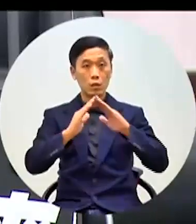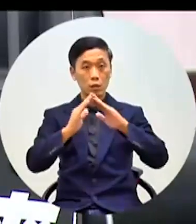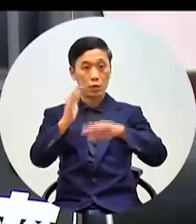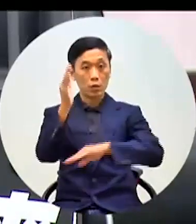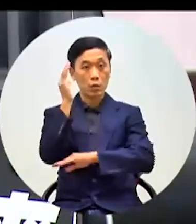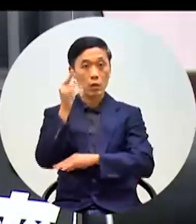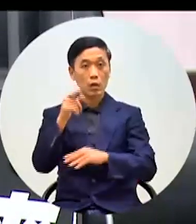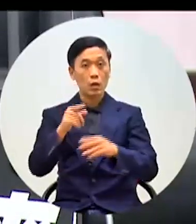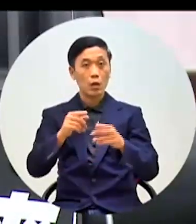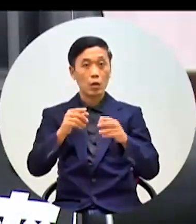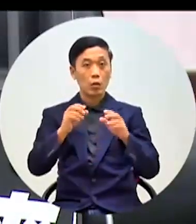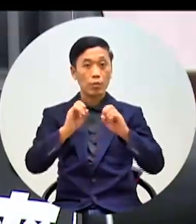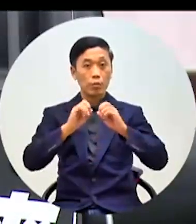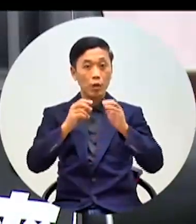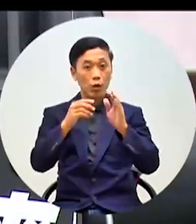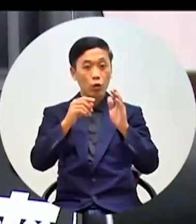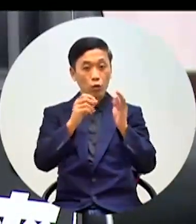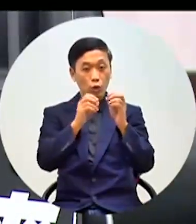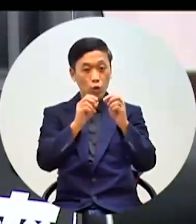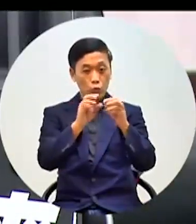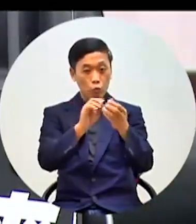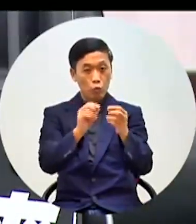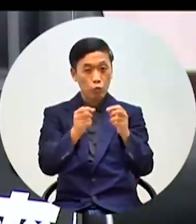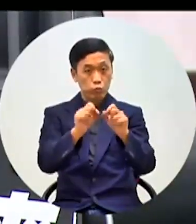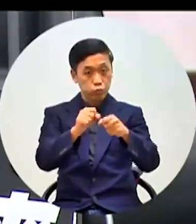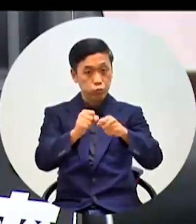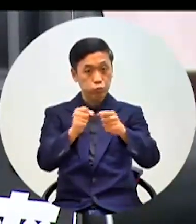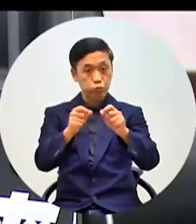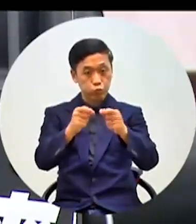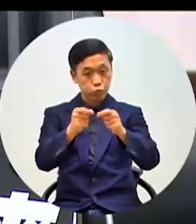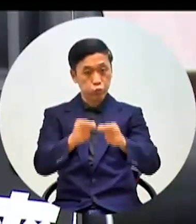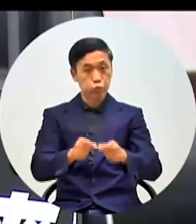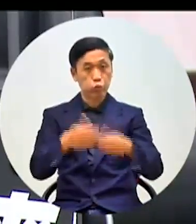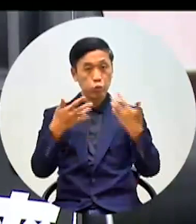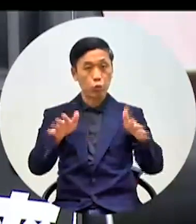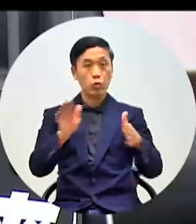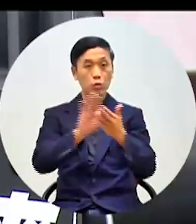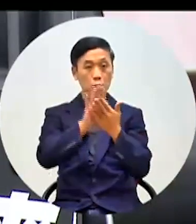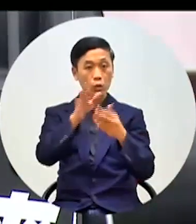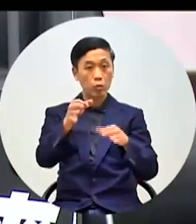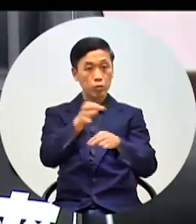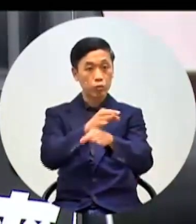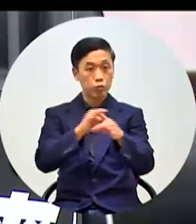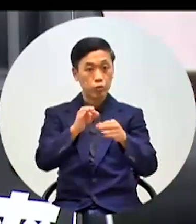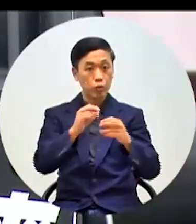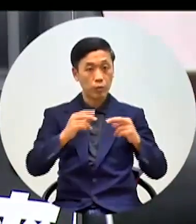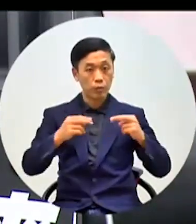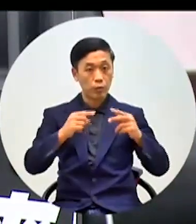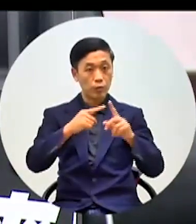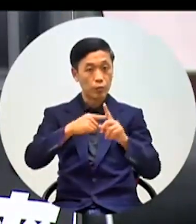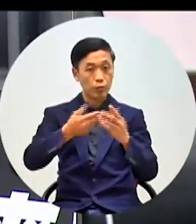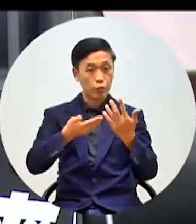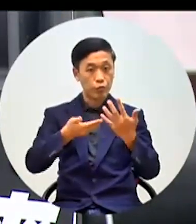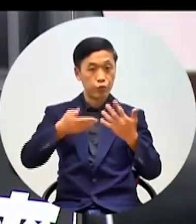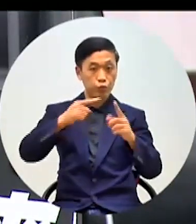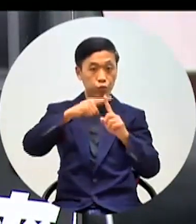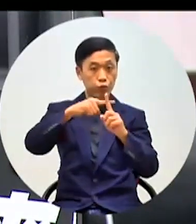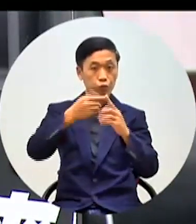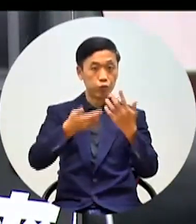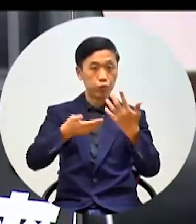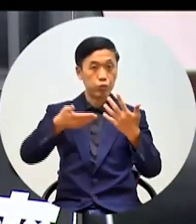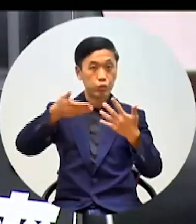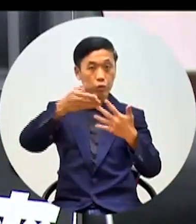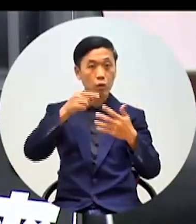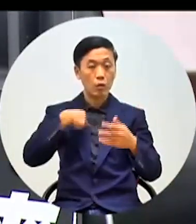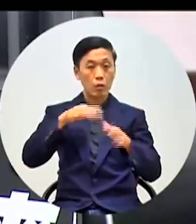个月你大堆，未来呢我们的产业的升级，未来我们可能要有多少的就业几率？但是呢，我们的薪资问